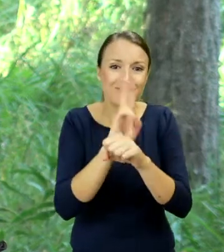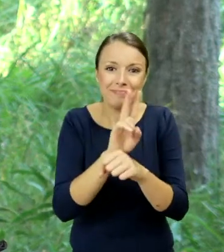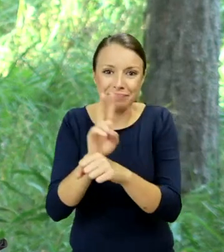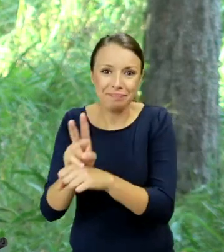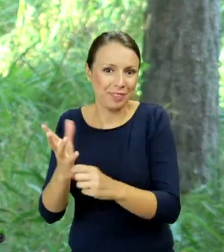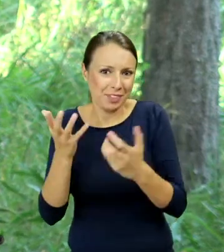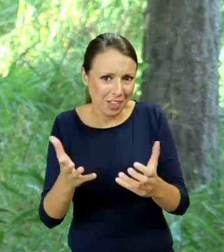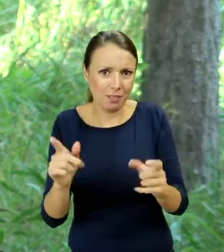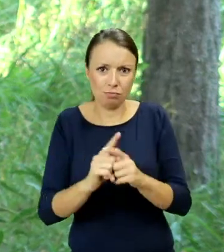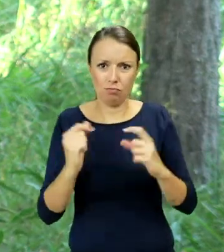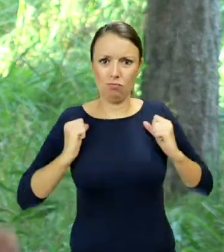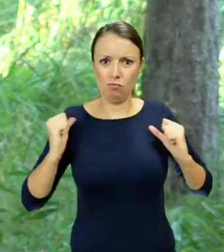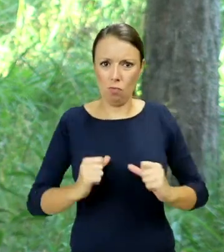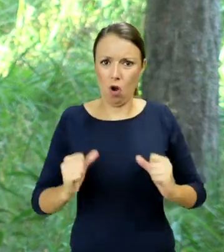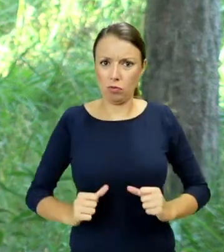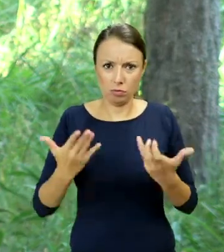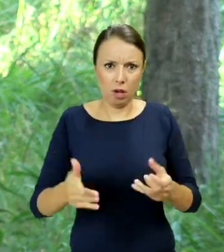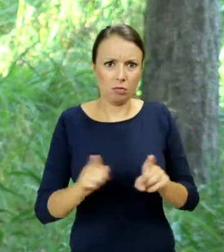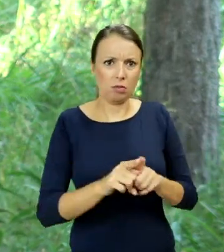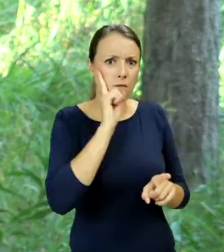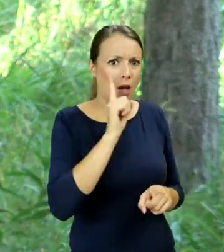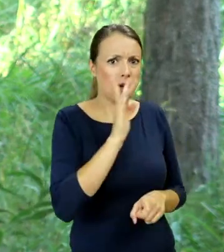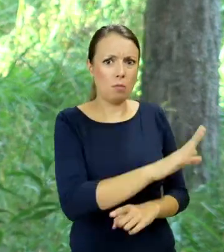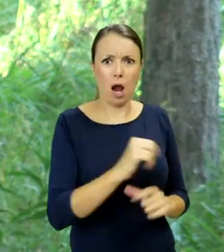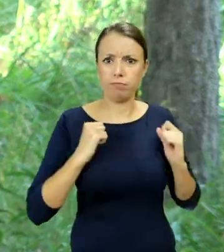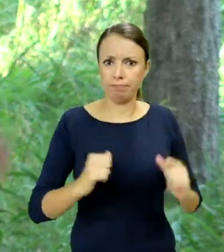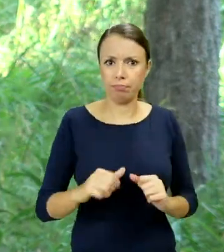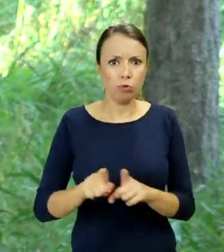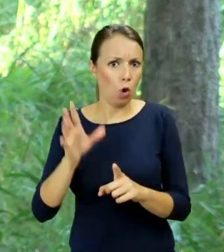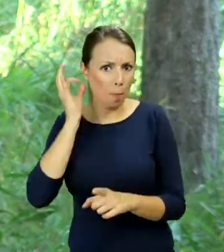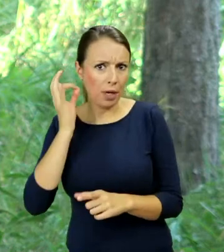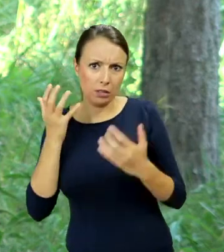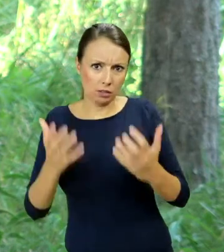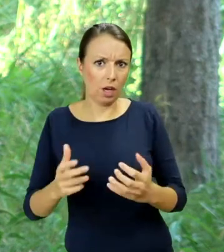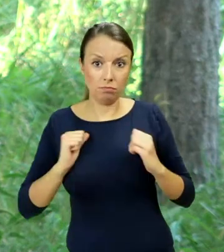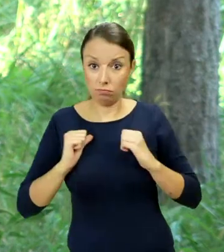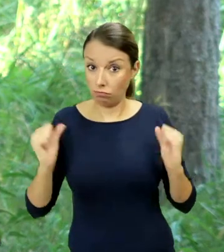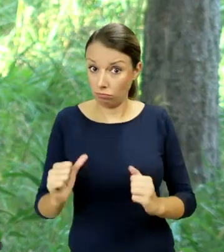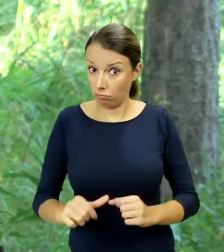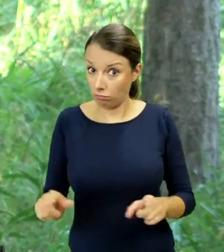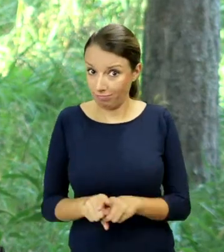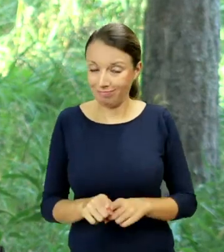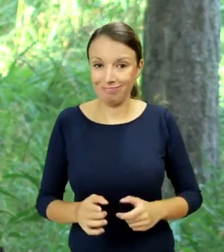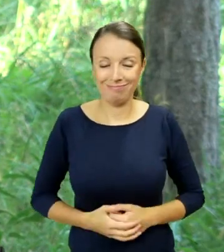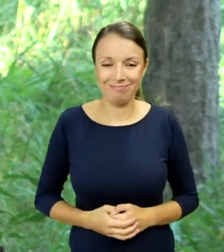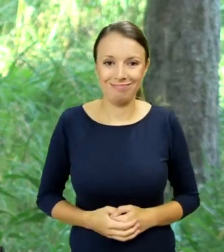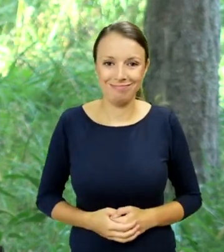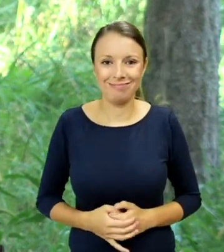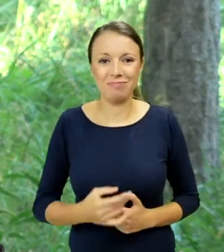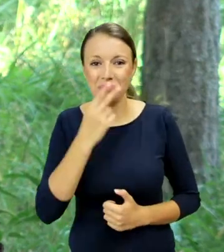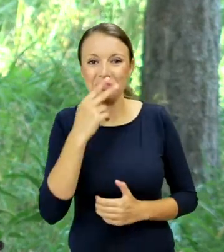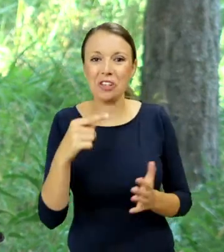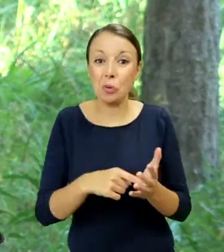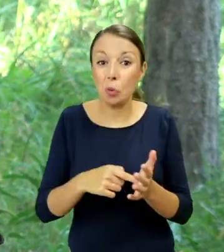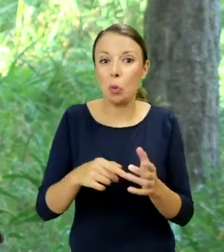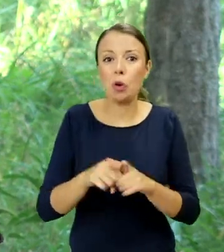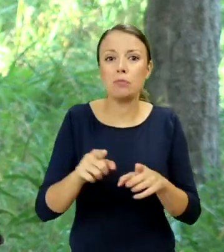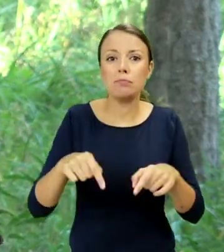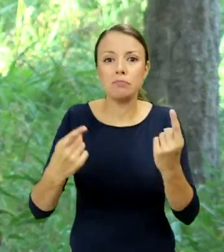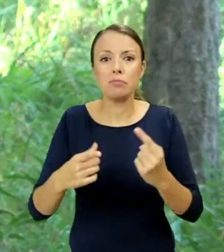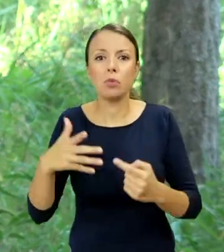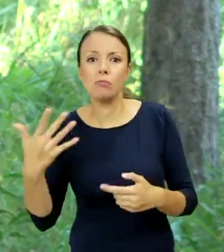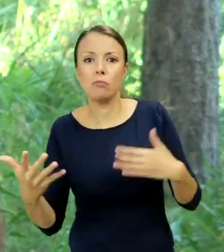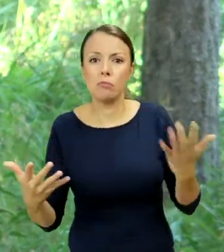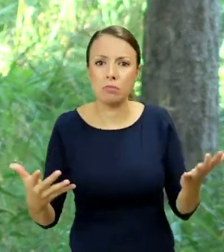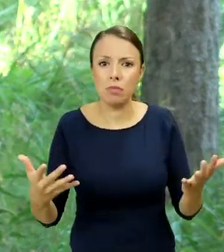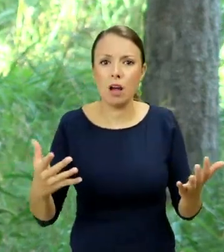nosić mundur obok mężczyzn. I znów tutaj ten spór, czy Amazonki, czy Samarytanki, rozgorzał